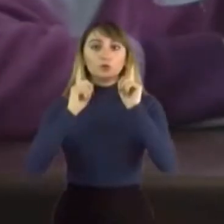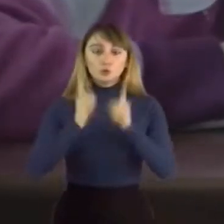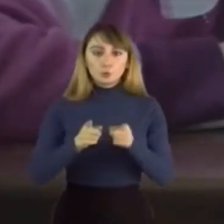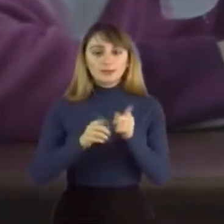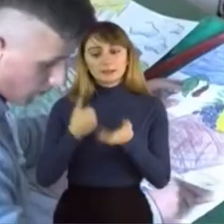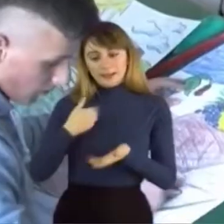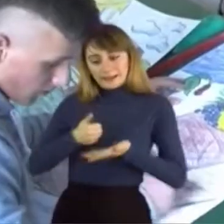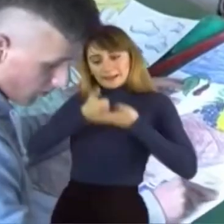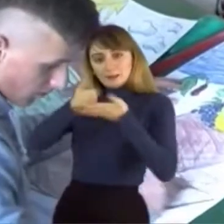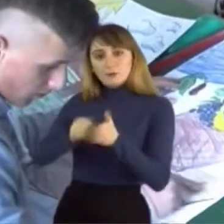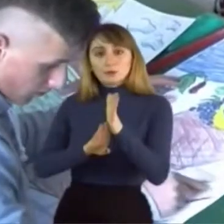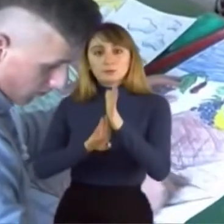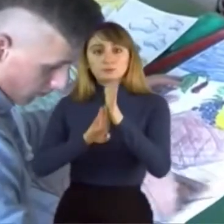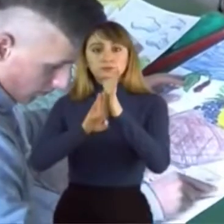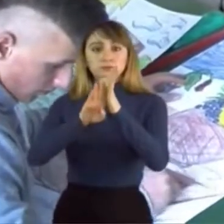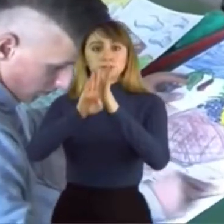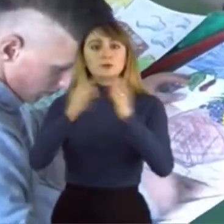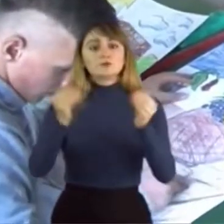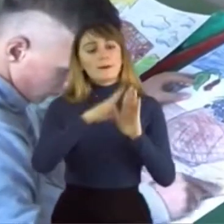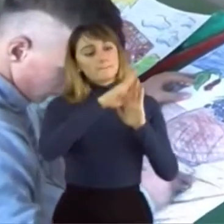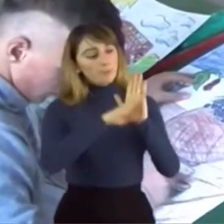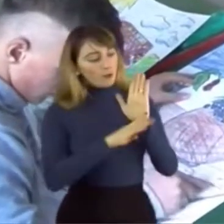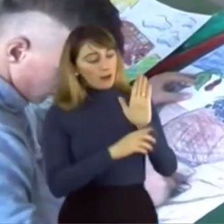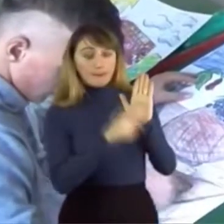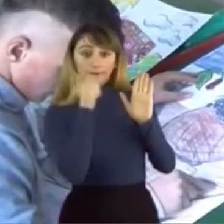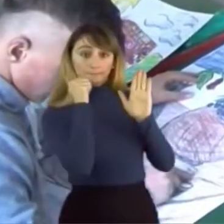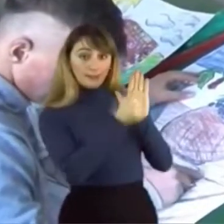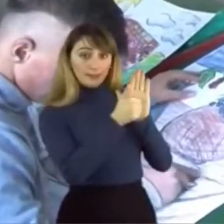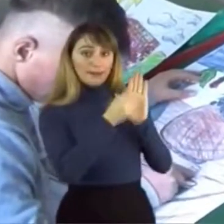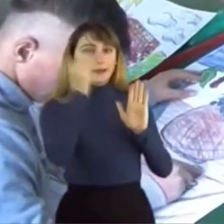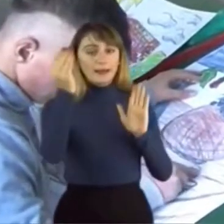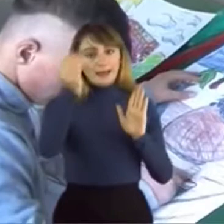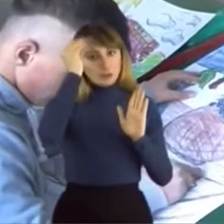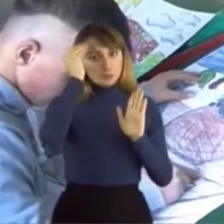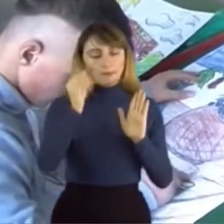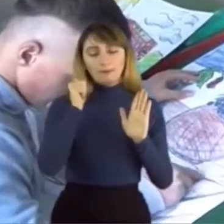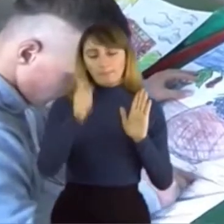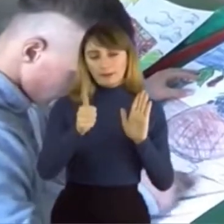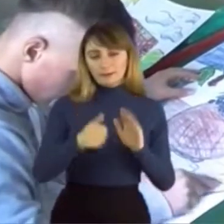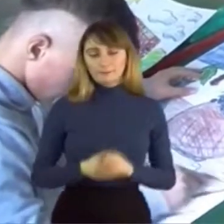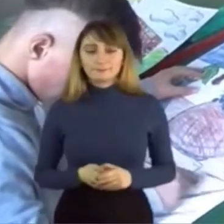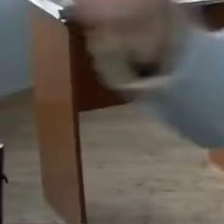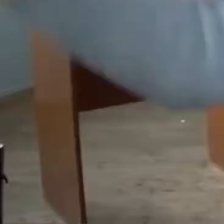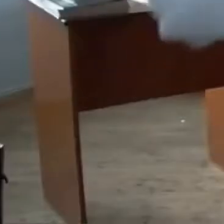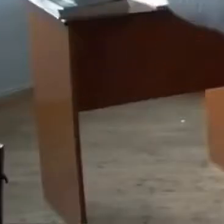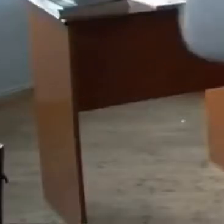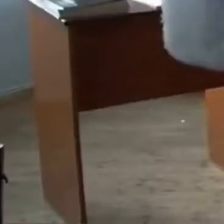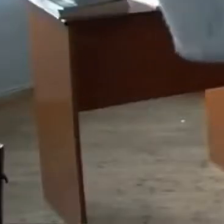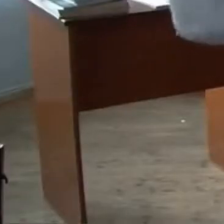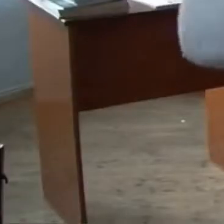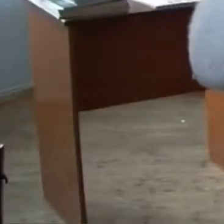dhe duhet të arrijnë potencialin e tyre të plot me programe arsimore cilësore.